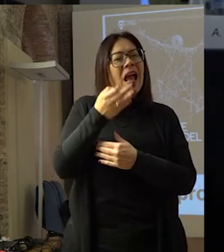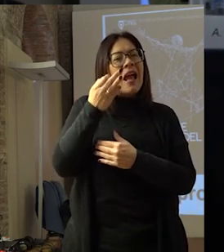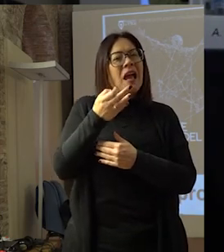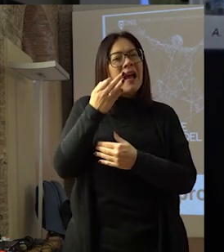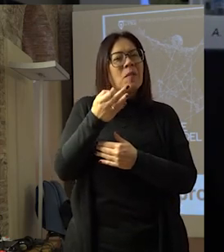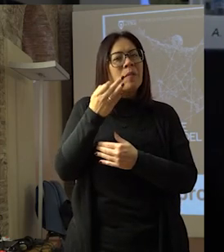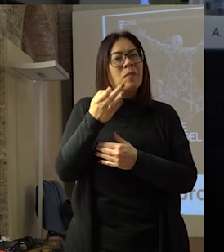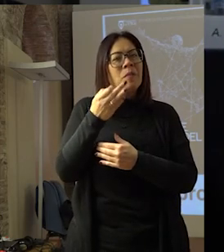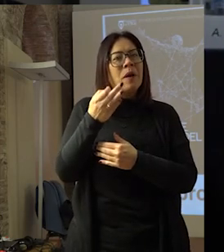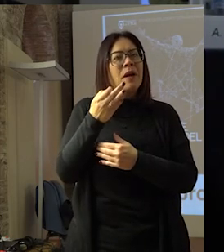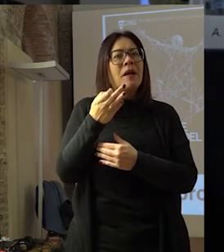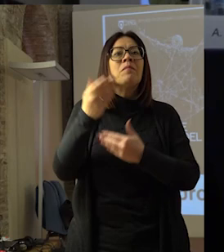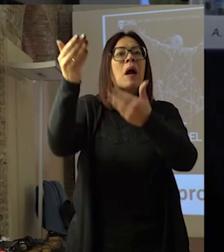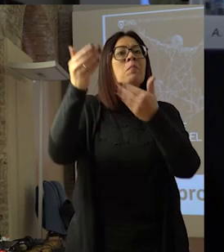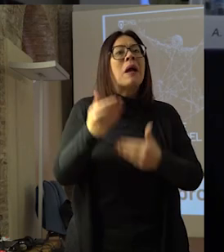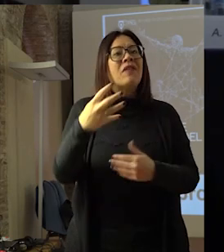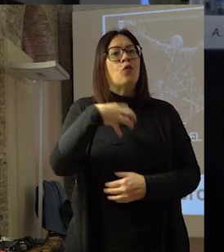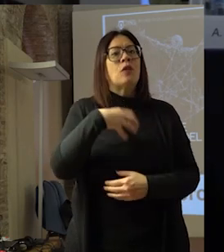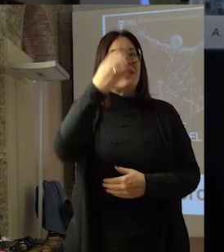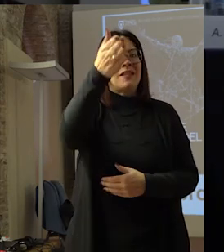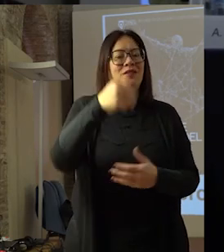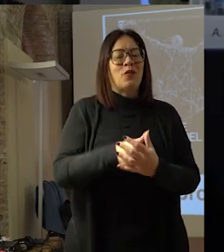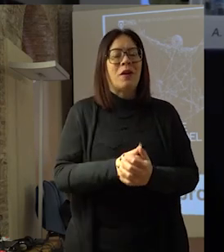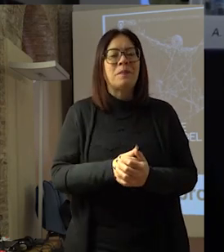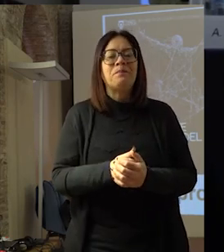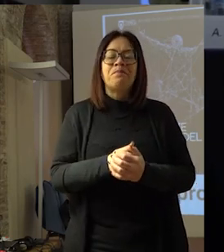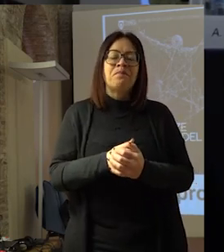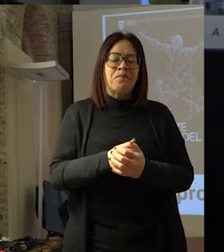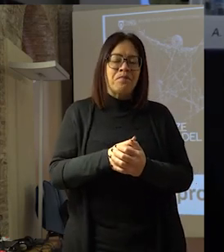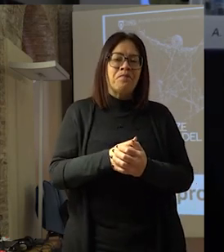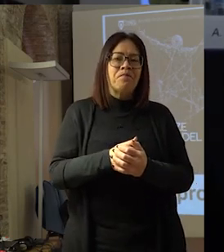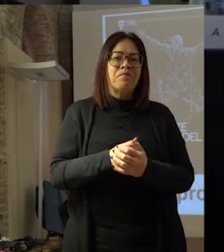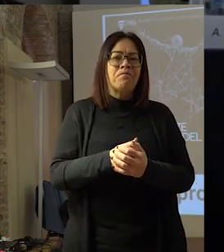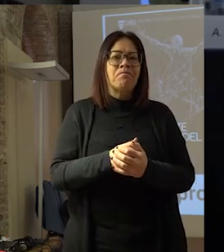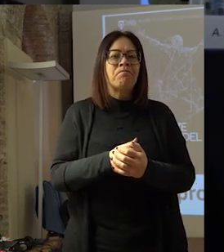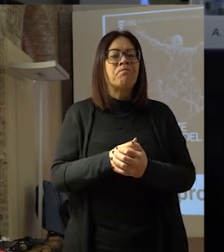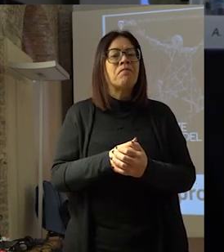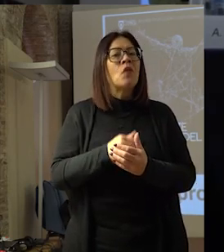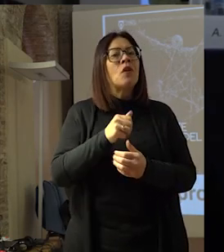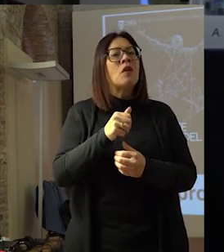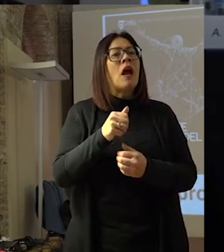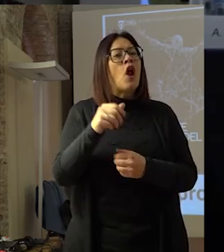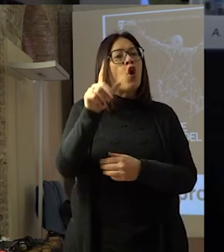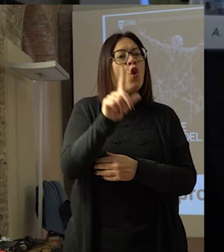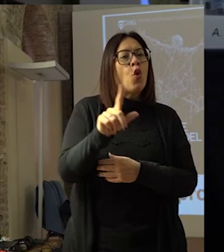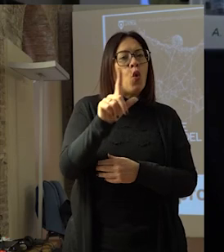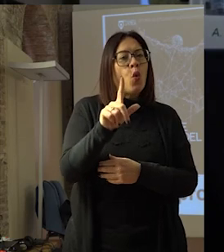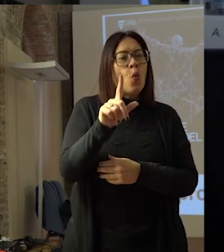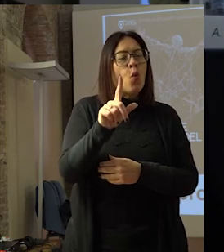benvenuto all'assessore Unno, grazie per essere qua, ricevo da Luca, da